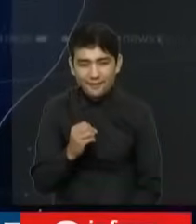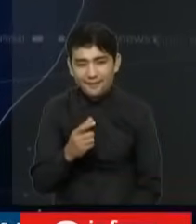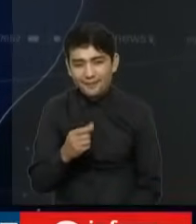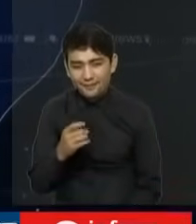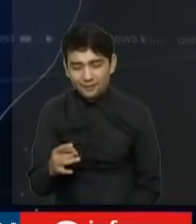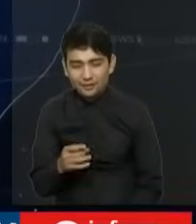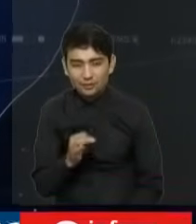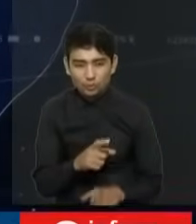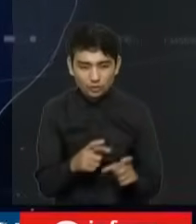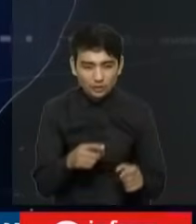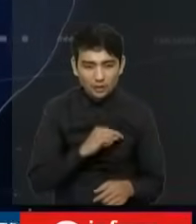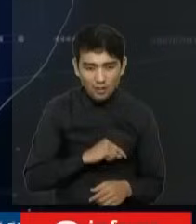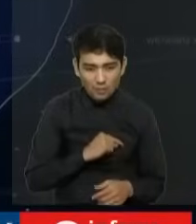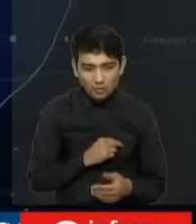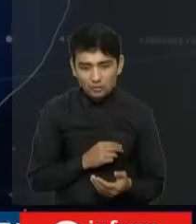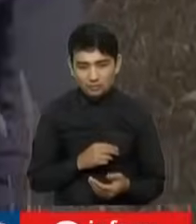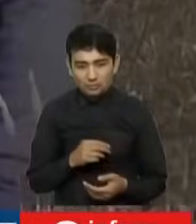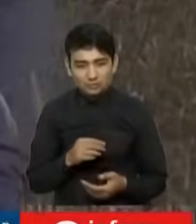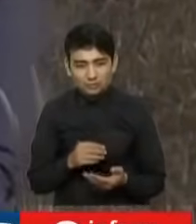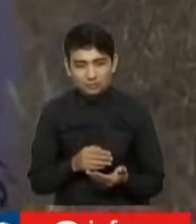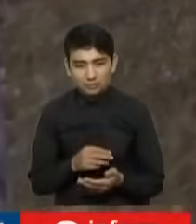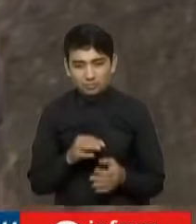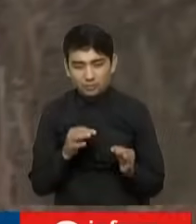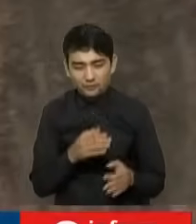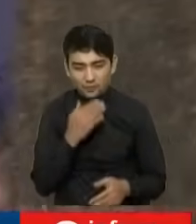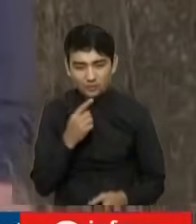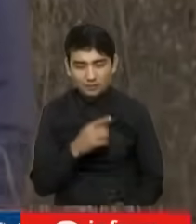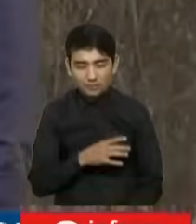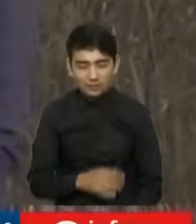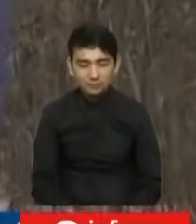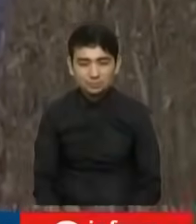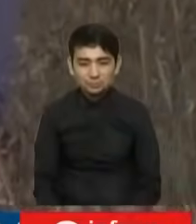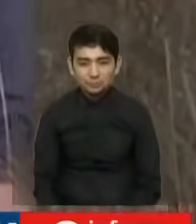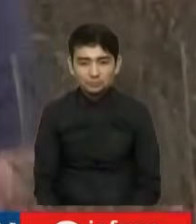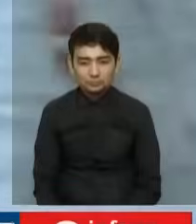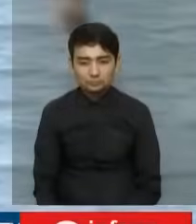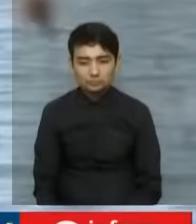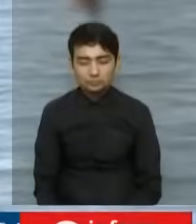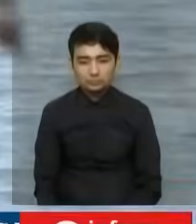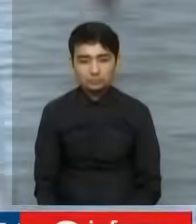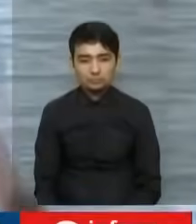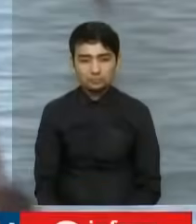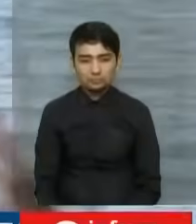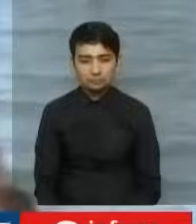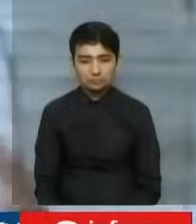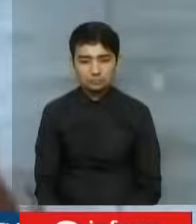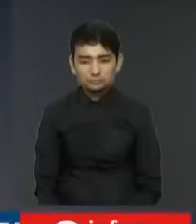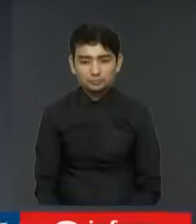охотинспекторы говорят, что их работа идет на смарку. Людмила Батюшкина, Ирина Ненашева, Информбюро, Карагандинская